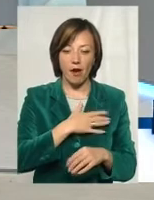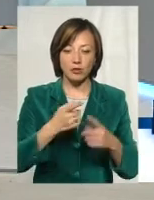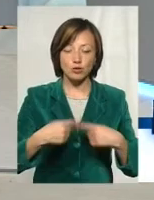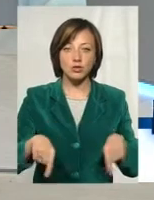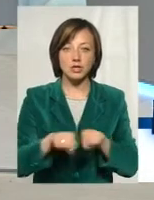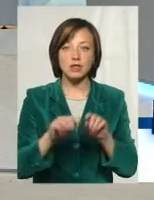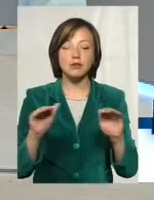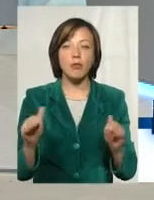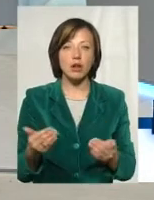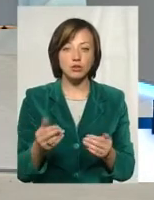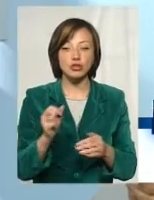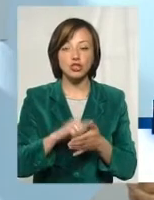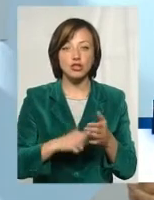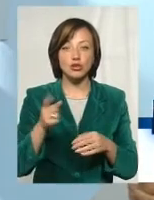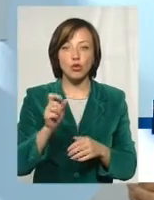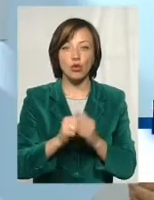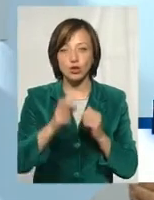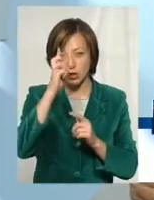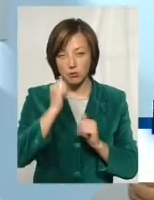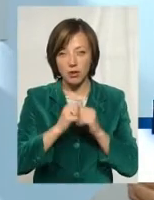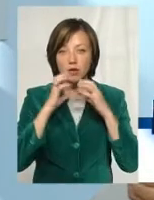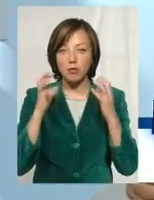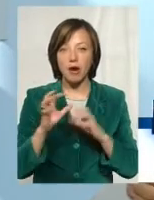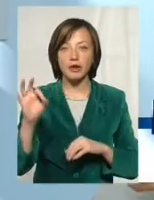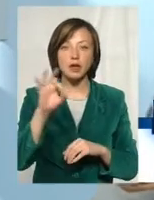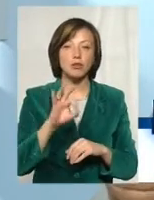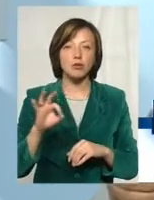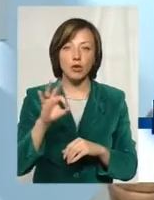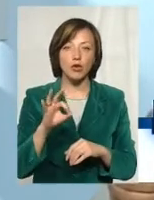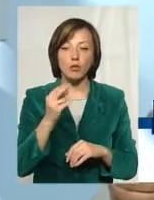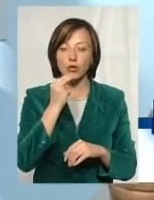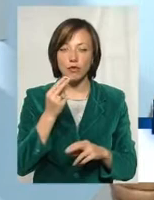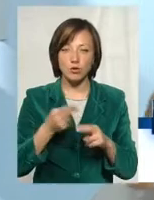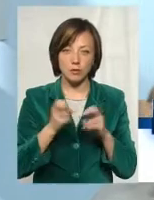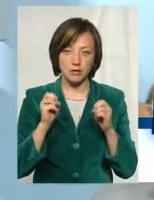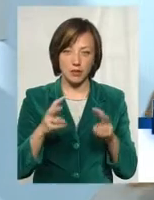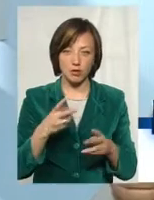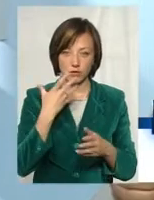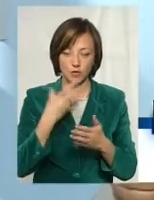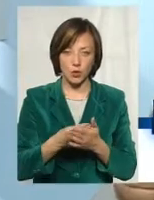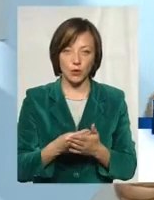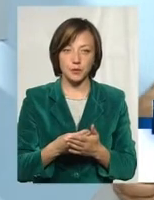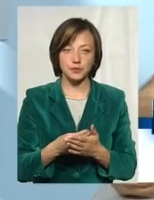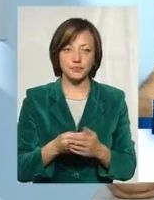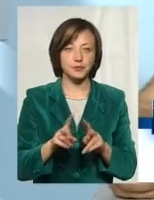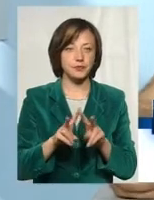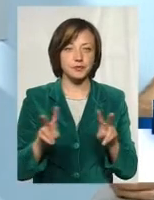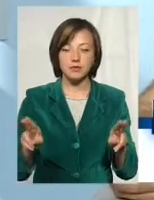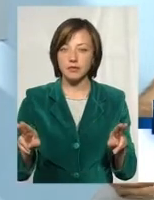вона зменшується через те, що кожна держава дбає про продовольчу безпеку. Та ж саме